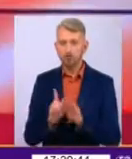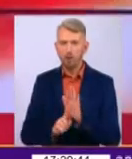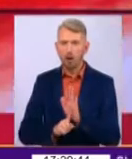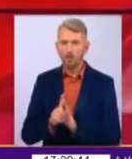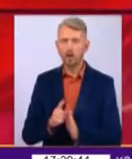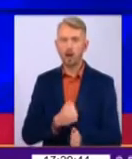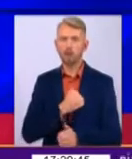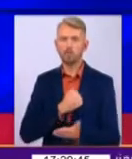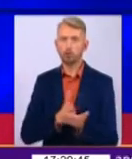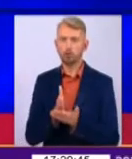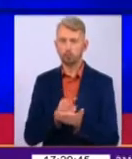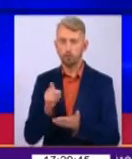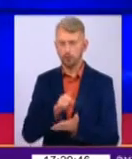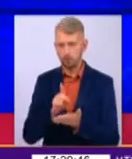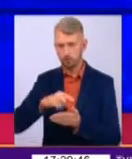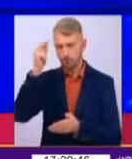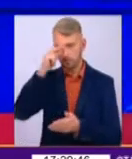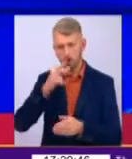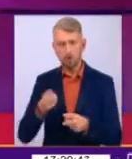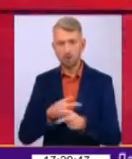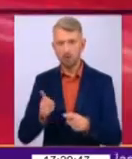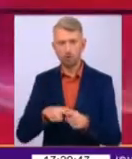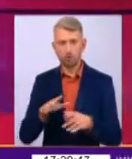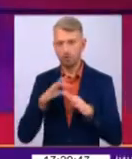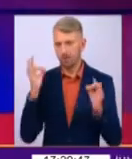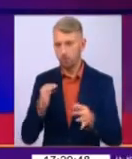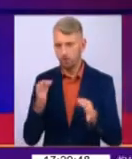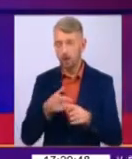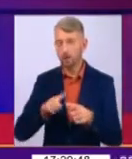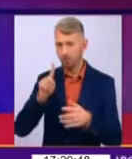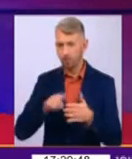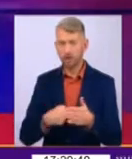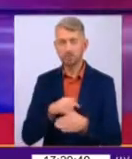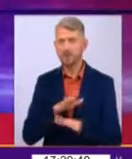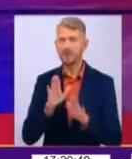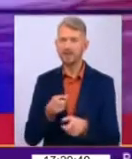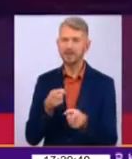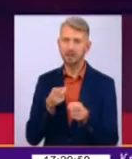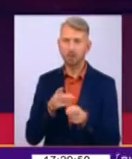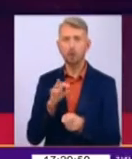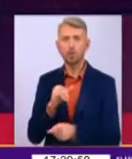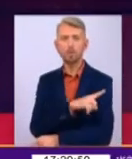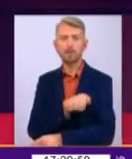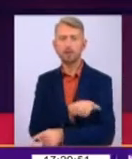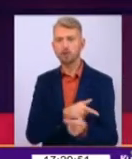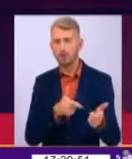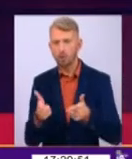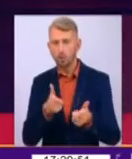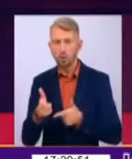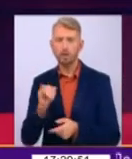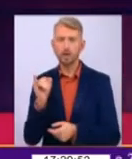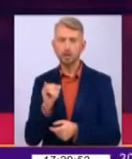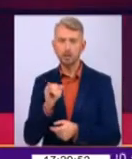армійської служби вони повинні пройти. Без цього не буває. Це і, повірте мені, не тільки стрільба, але і медична підготовка.